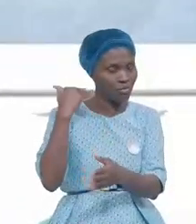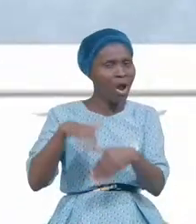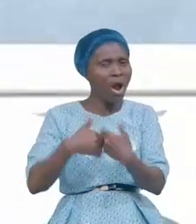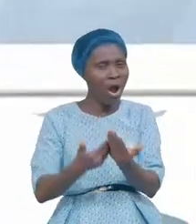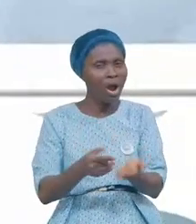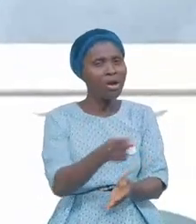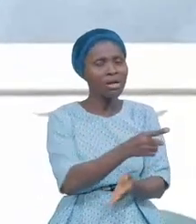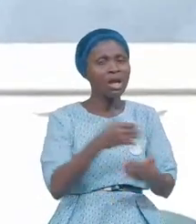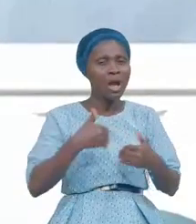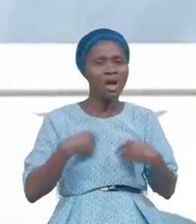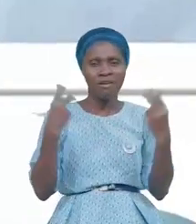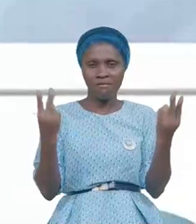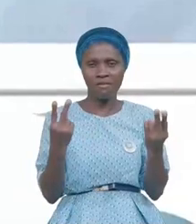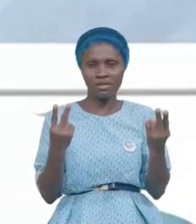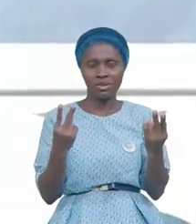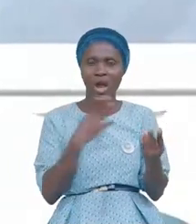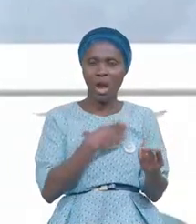le triomphe et